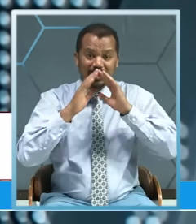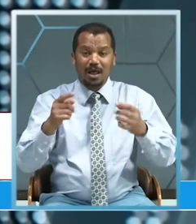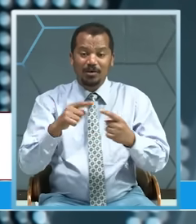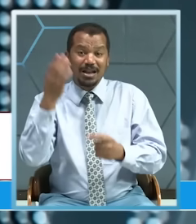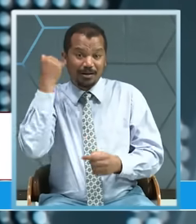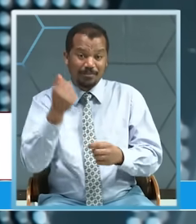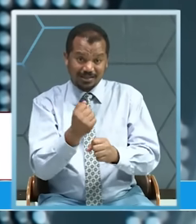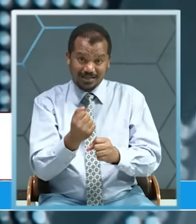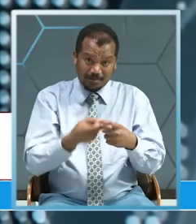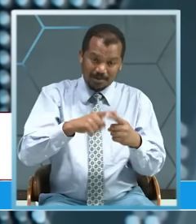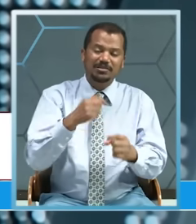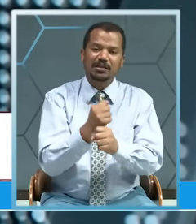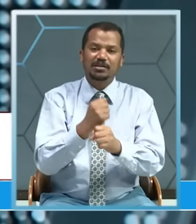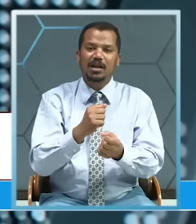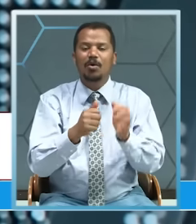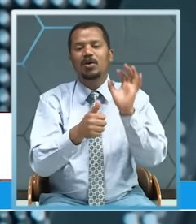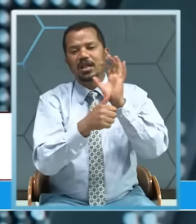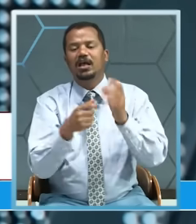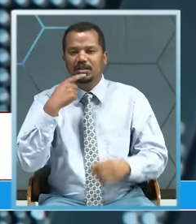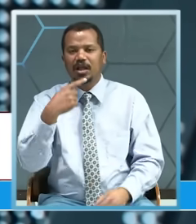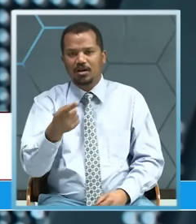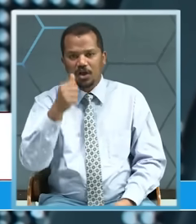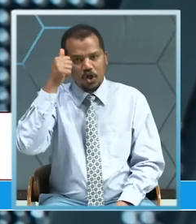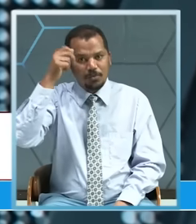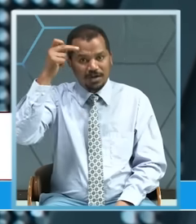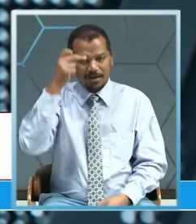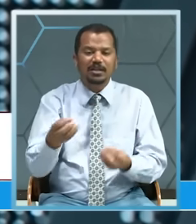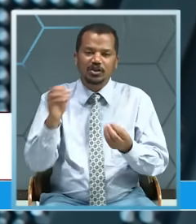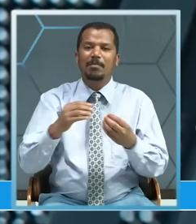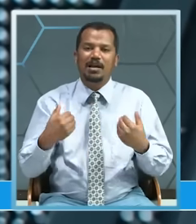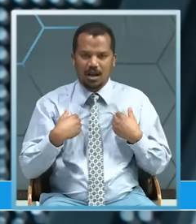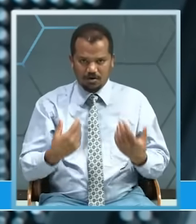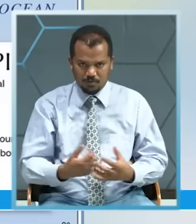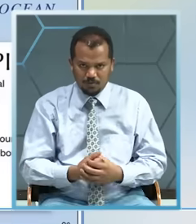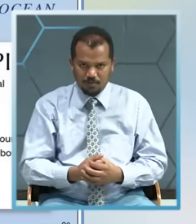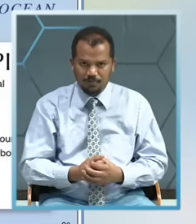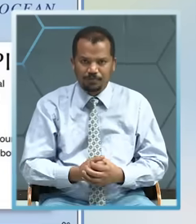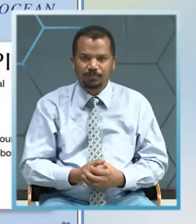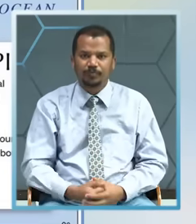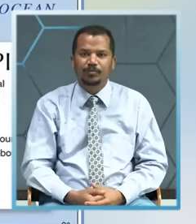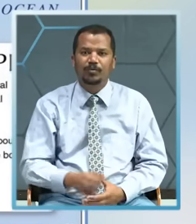ነበረበት ለመመለስ እየተሰራ መሆኑን ለኢሳት አረጋግጠዋል። ኢዮብ ደመቀ ተጨማሪ አለው።